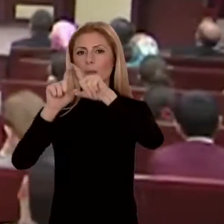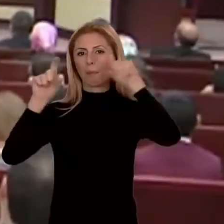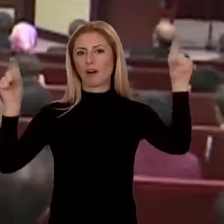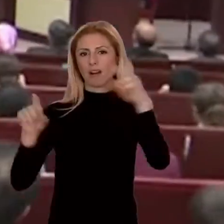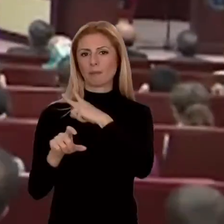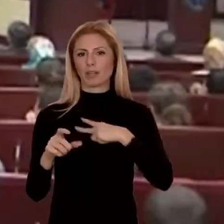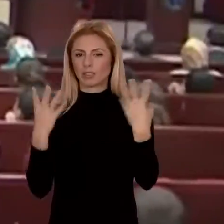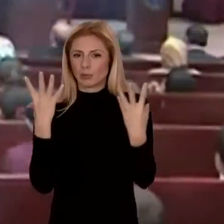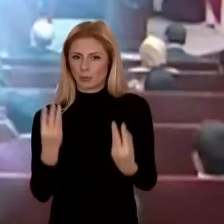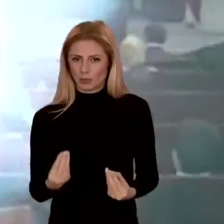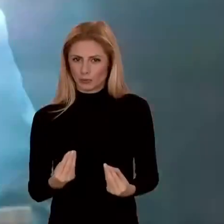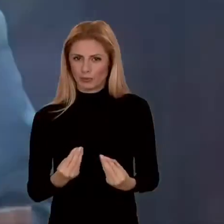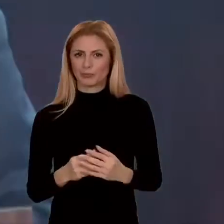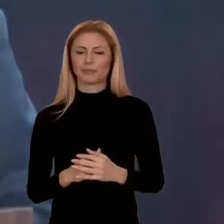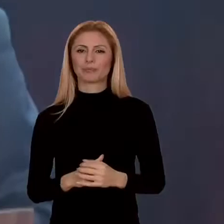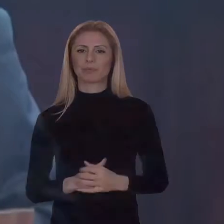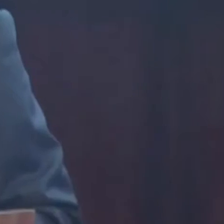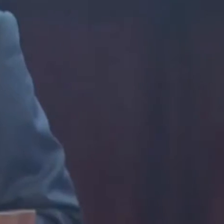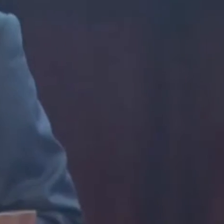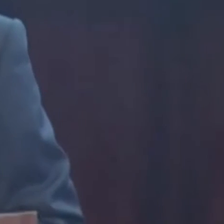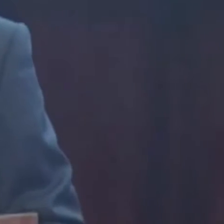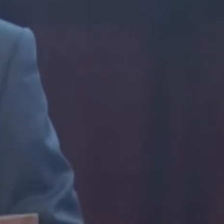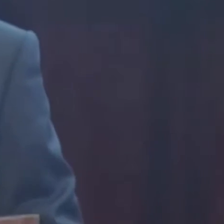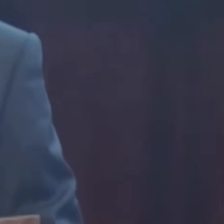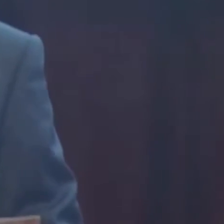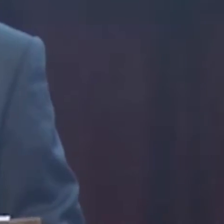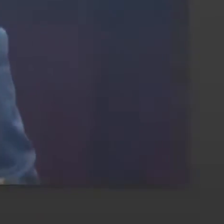marka belediye haline geldi.